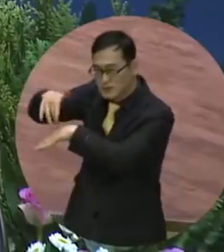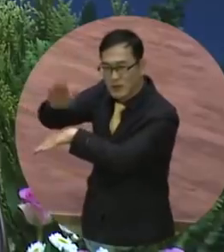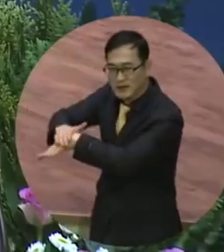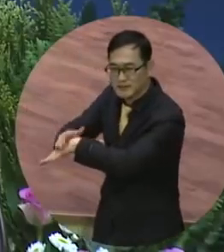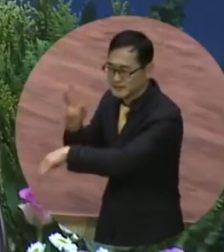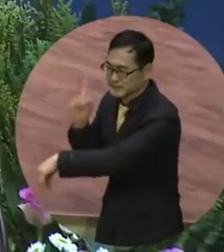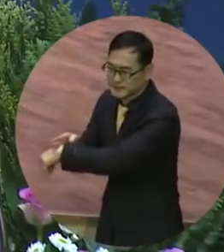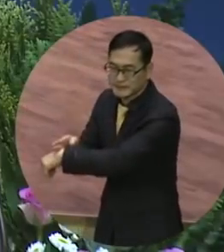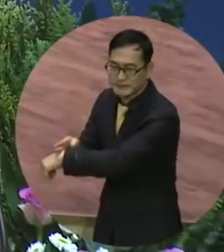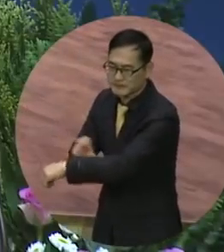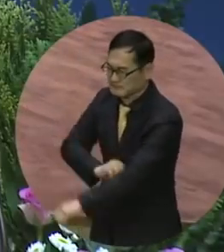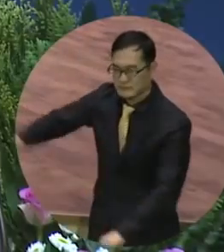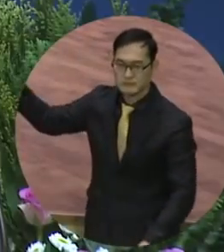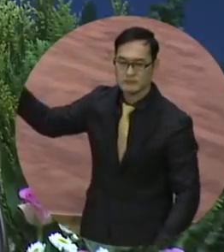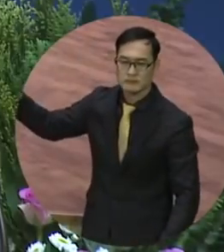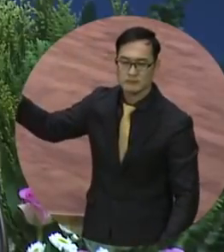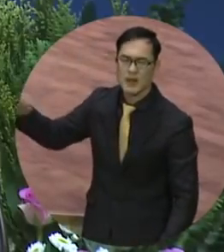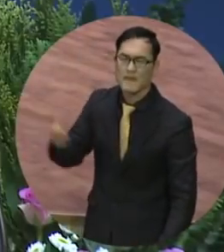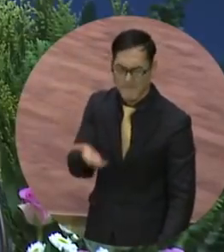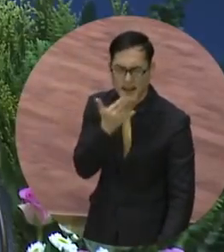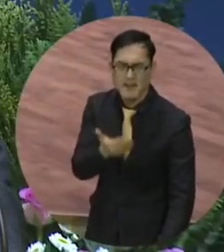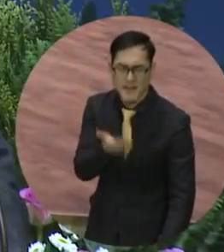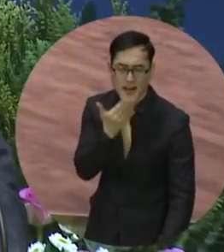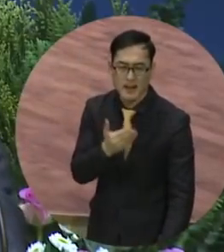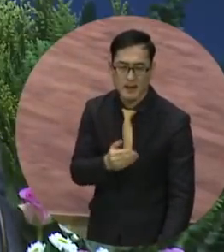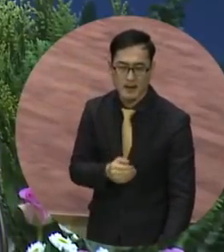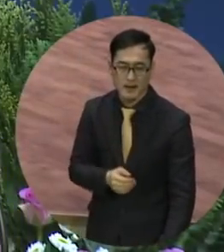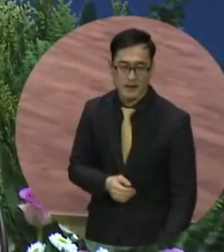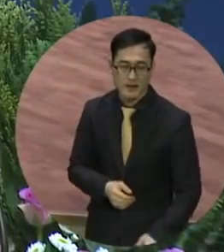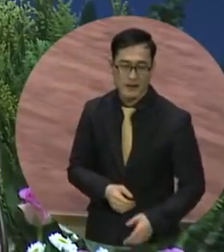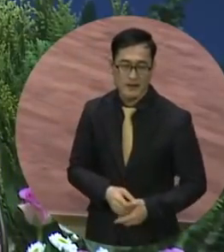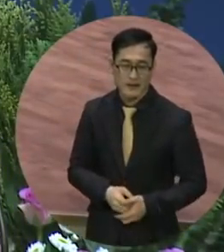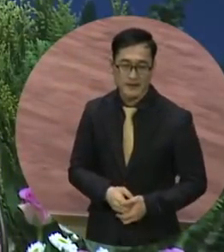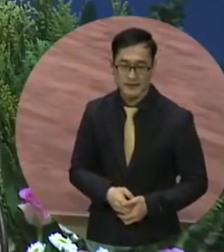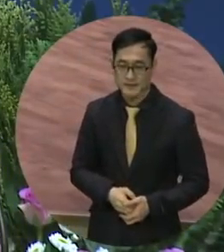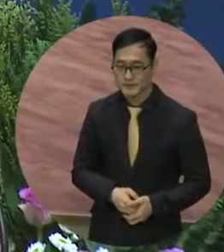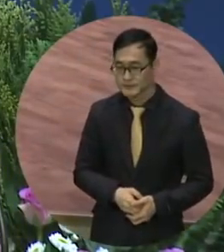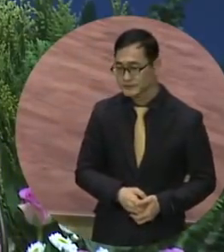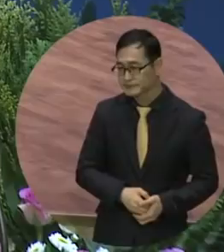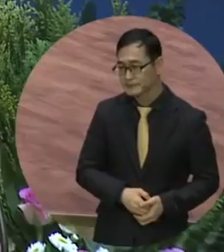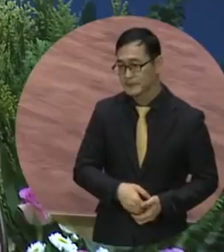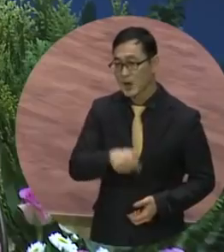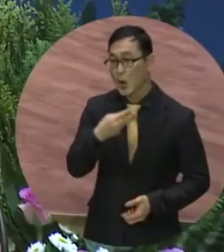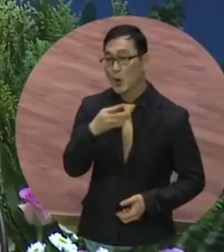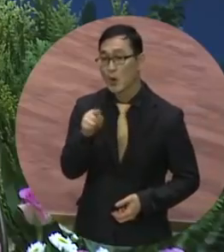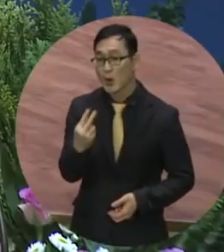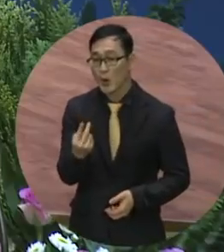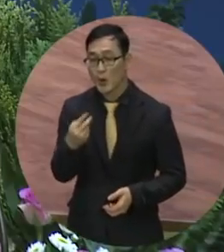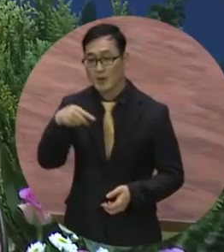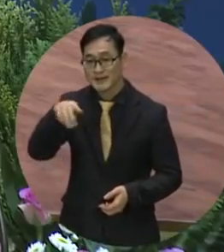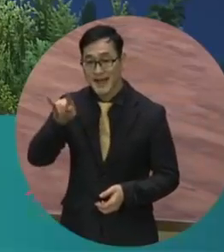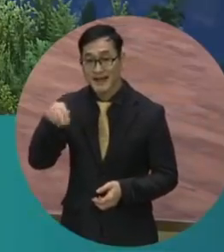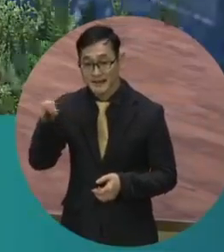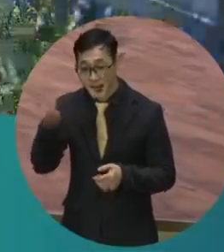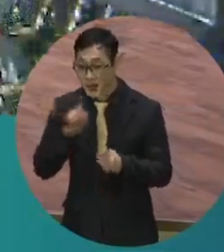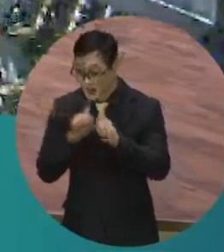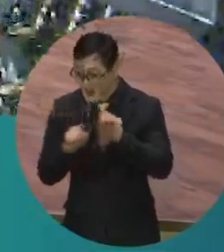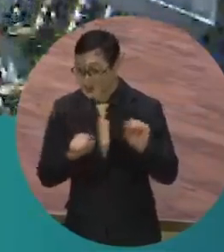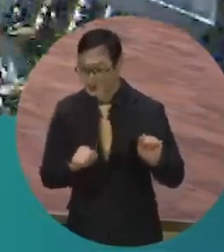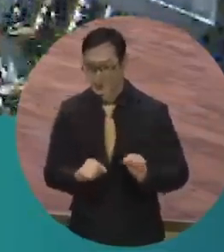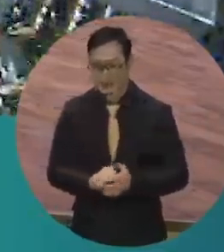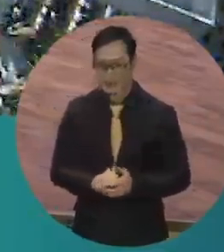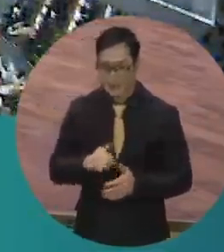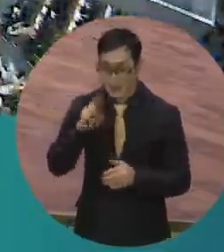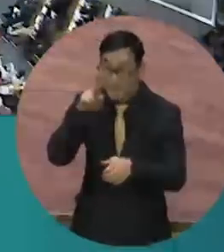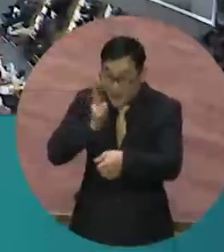돼요. 빠져나오세요. 골로새서 13장 11절에 보면 사도 바울이 이렇게 고백합니다. 내가